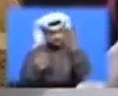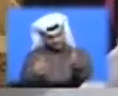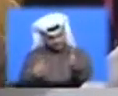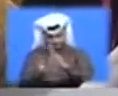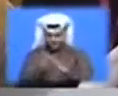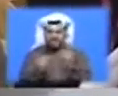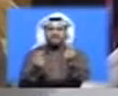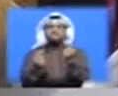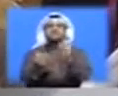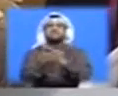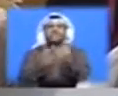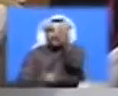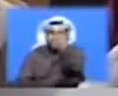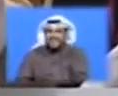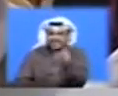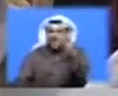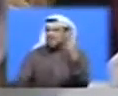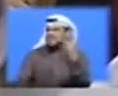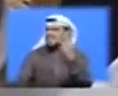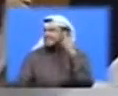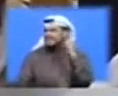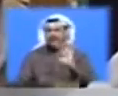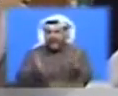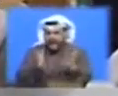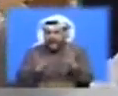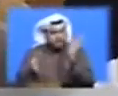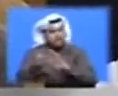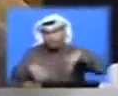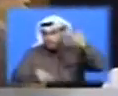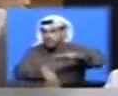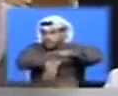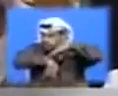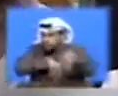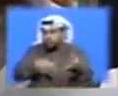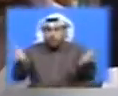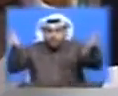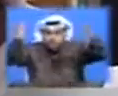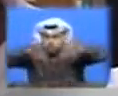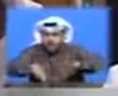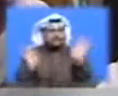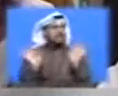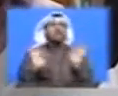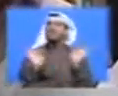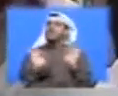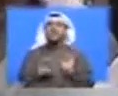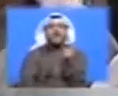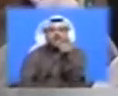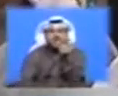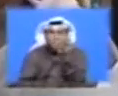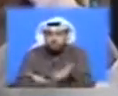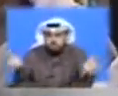السيطرة، ما في اي نوع من التخوف، الامور الاحترازية والاحتياطية تتبع بجميع الإجراءات سواء فيما يخص المخالطين سواء